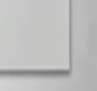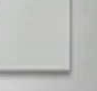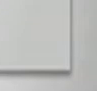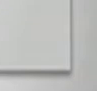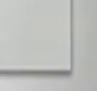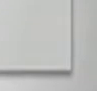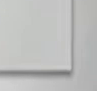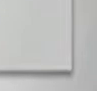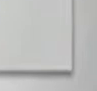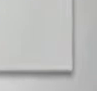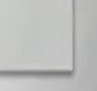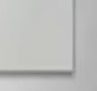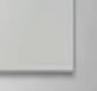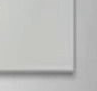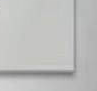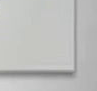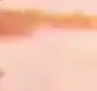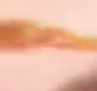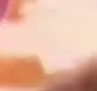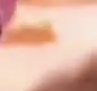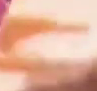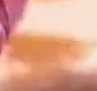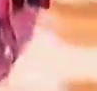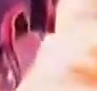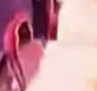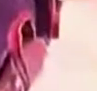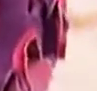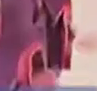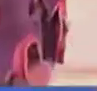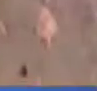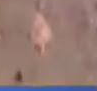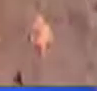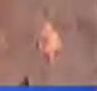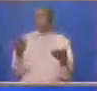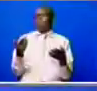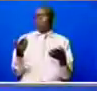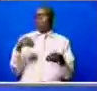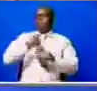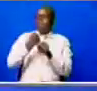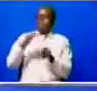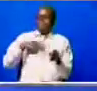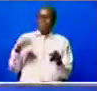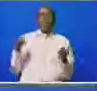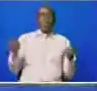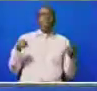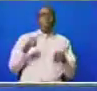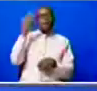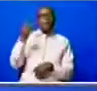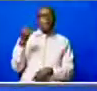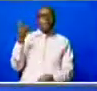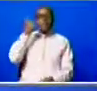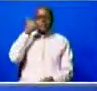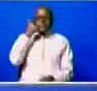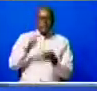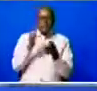kuanza kufurika na maji kuwafikia wakazi hawa. Hali hii imeleta hofu ya mkurupuko wa maradhi na hata baadhi